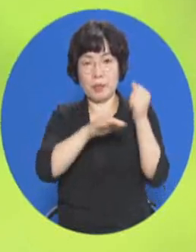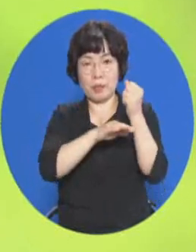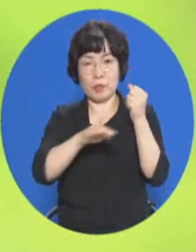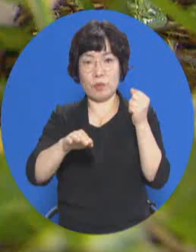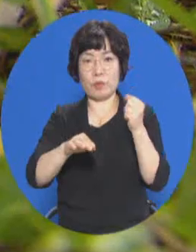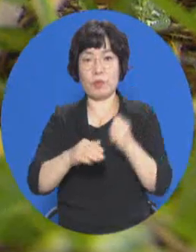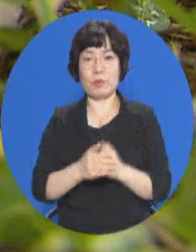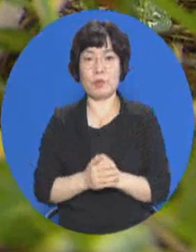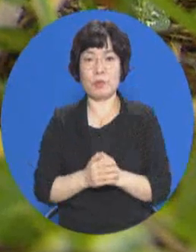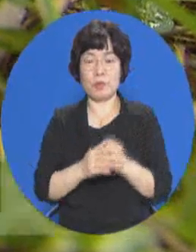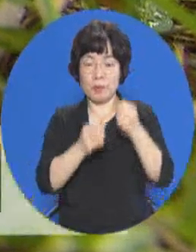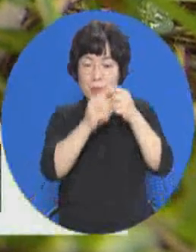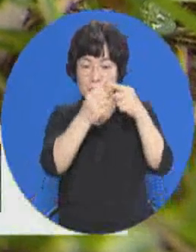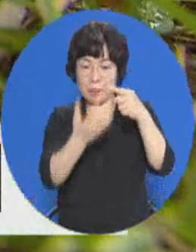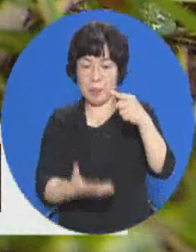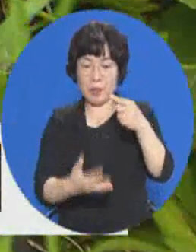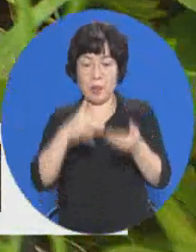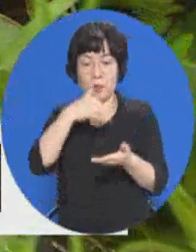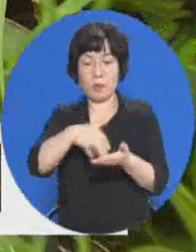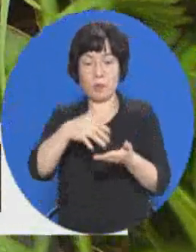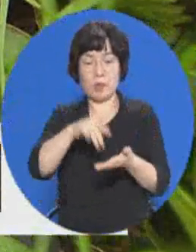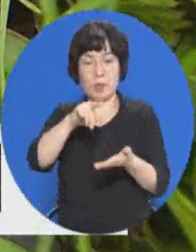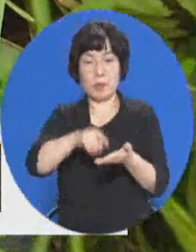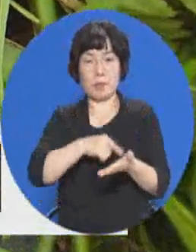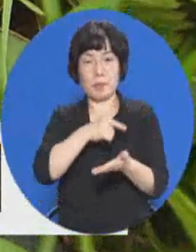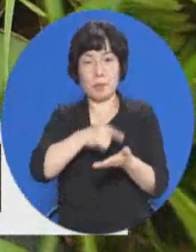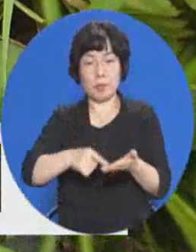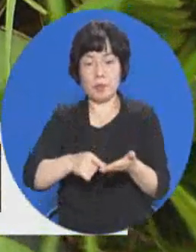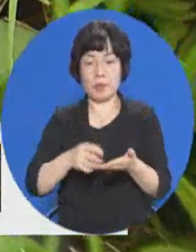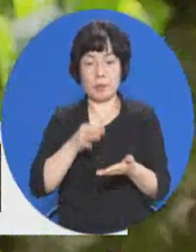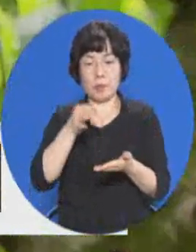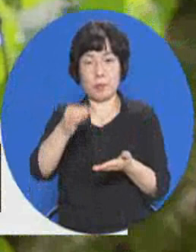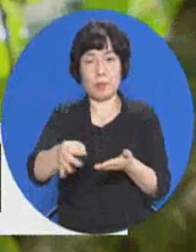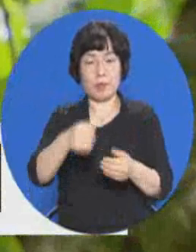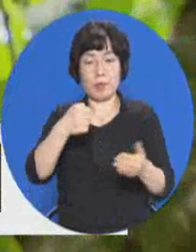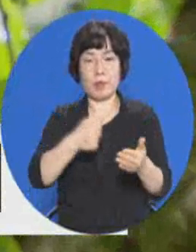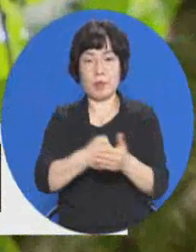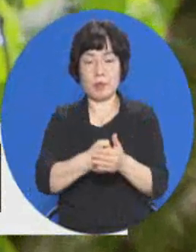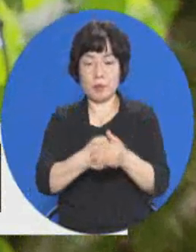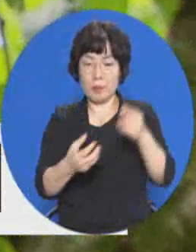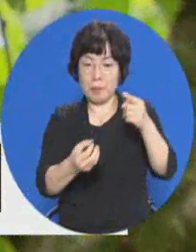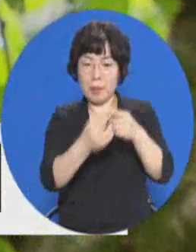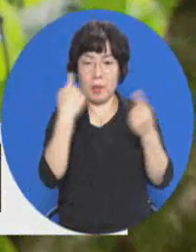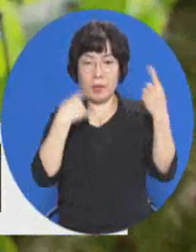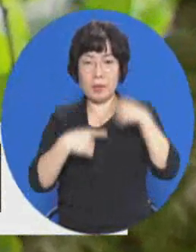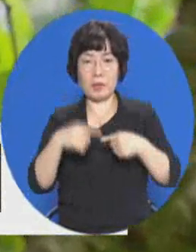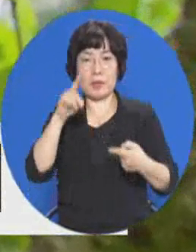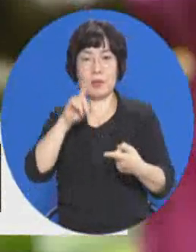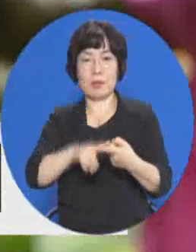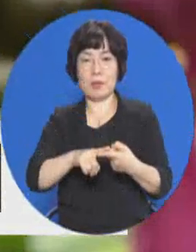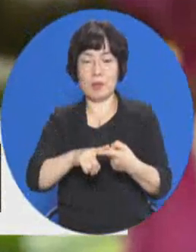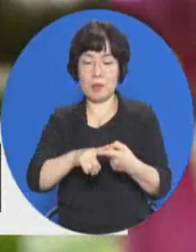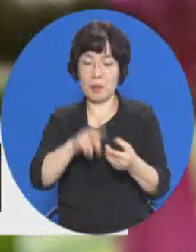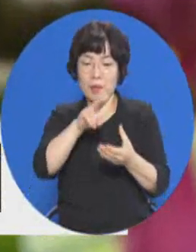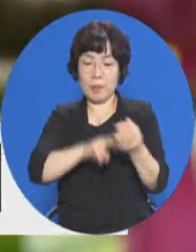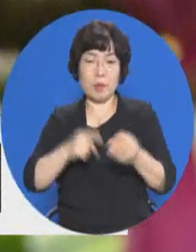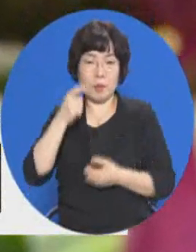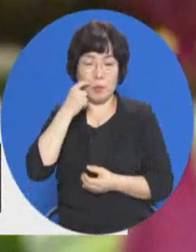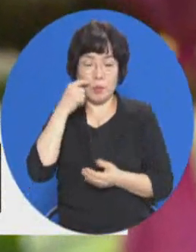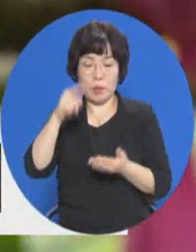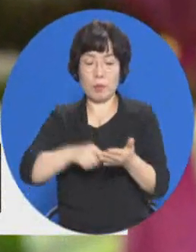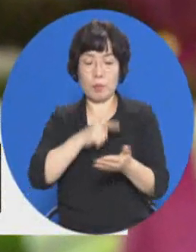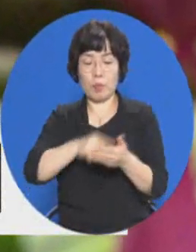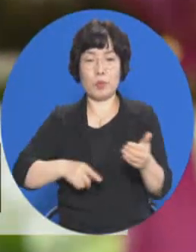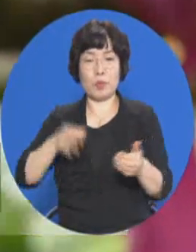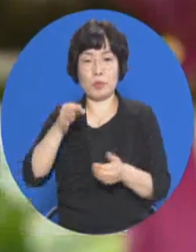때문. 낙과개수를 중심으로 피해를 산정하기 때문에 착과는 흠집이나 상품성이 없다고 해도 보상 대상이